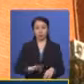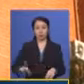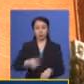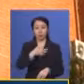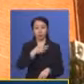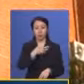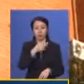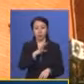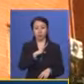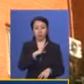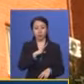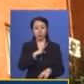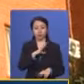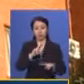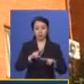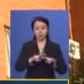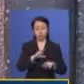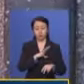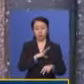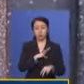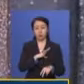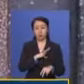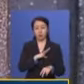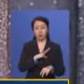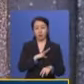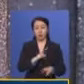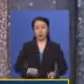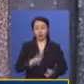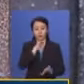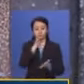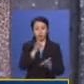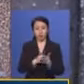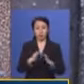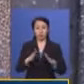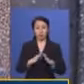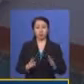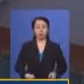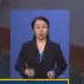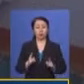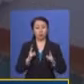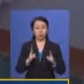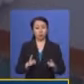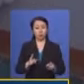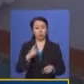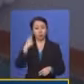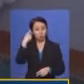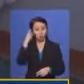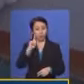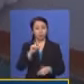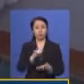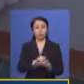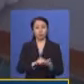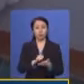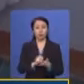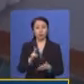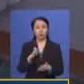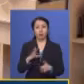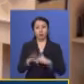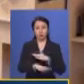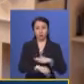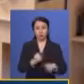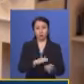ранее неоднократно привлекался к уголовной ответственности за имущественные преступления. Также выяснена его причастность к квартирной